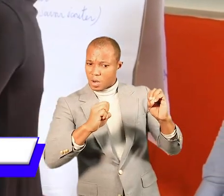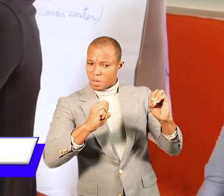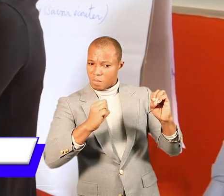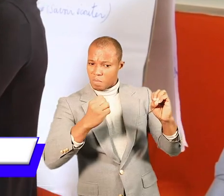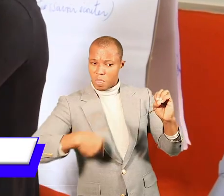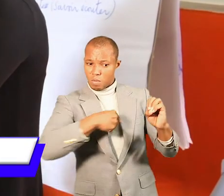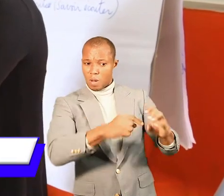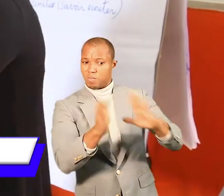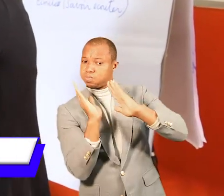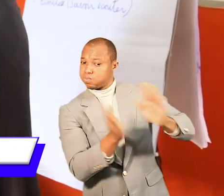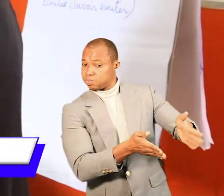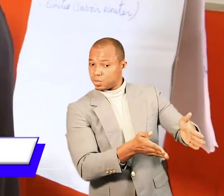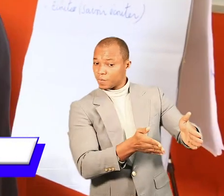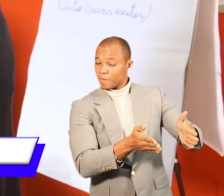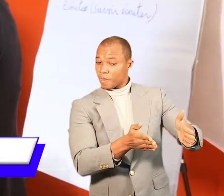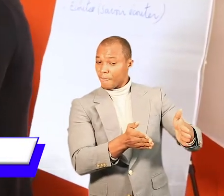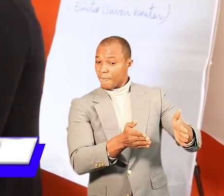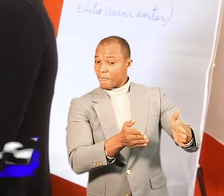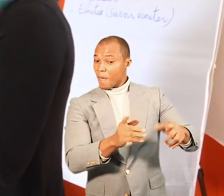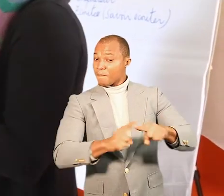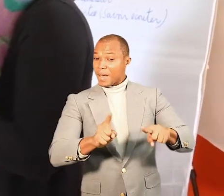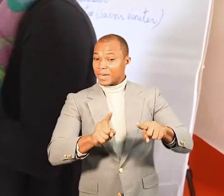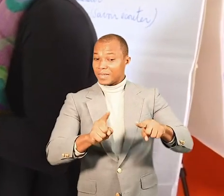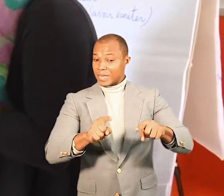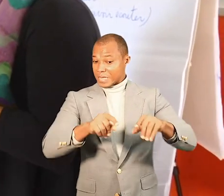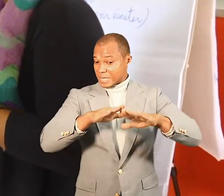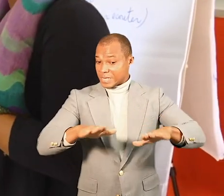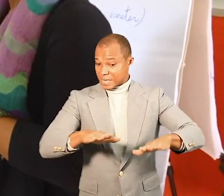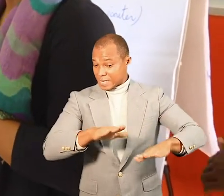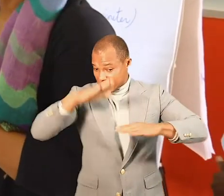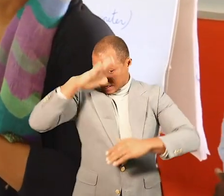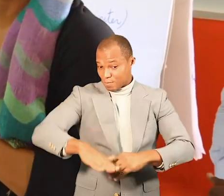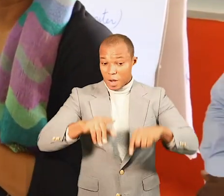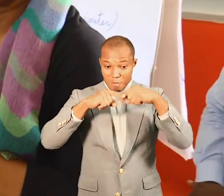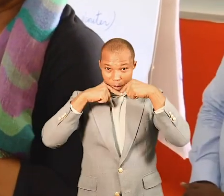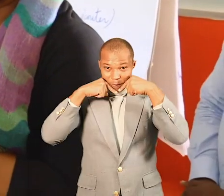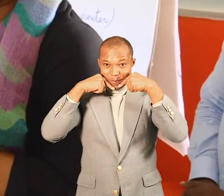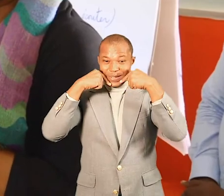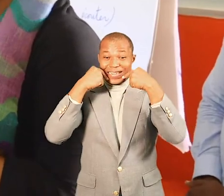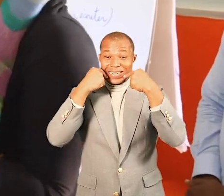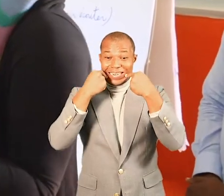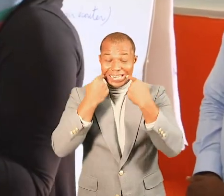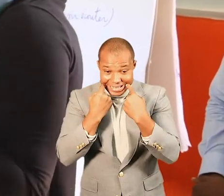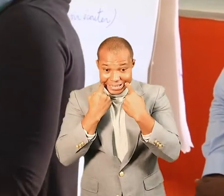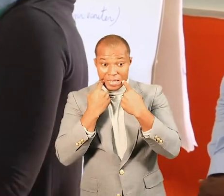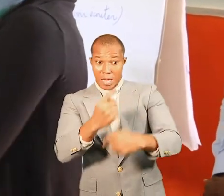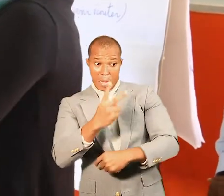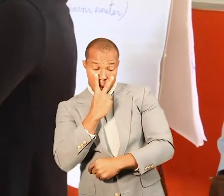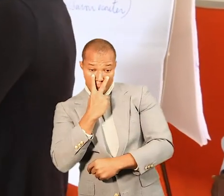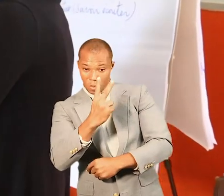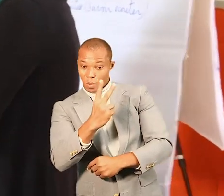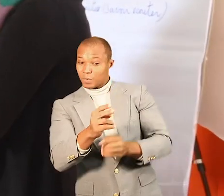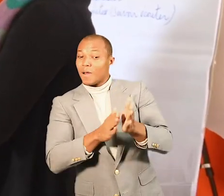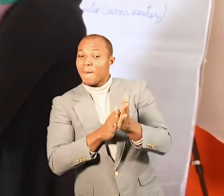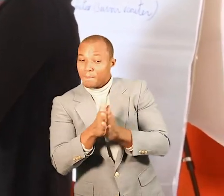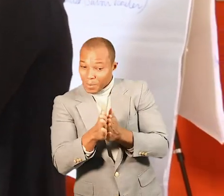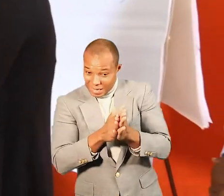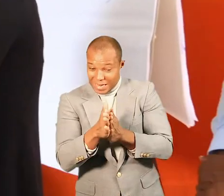nous négligeons comme si monde ça pas gagne vie alors que depuis seulement tout monde ca sourit c'est déjà un signe